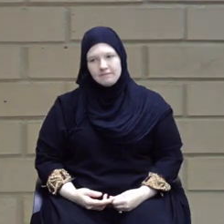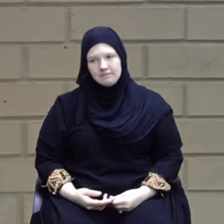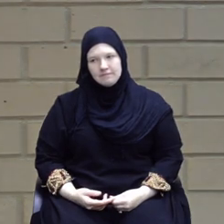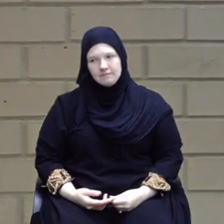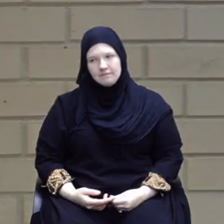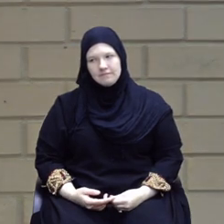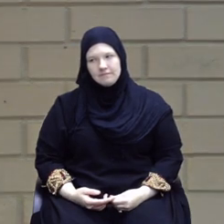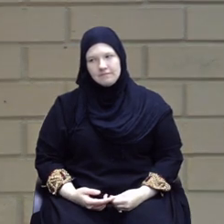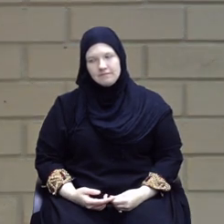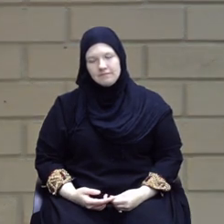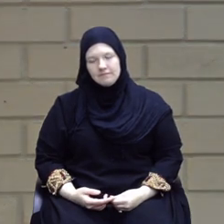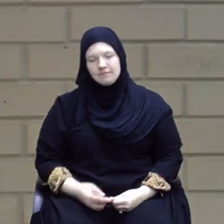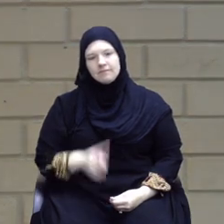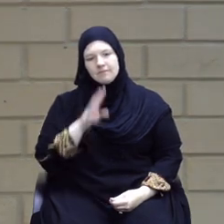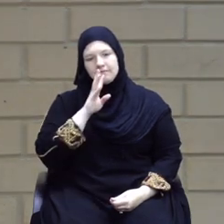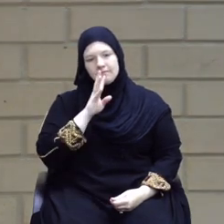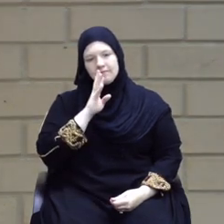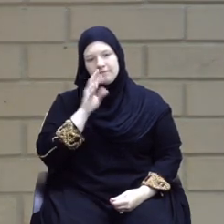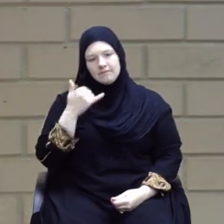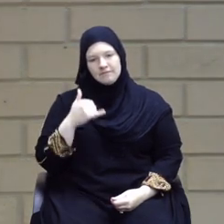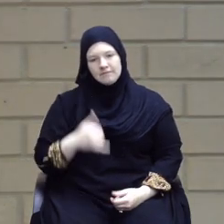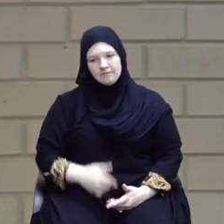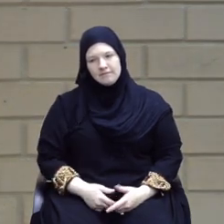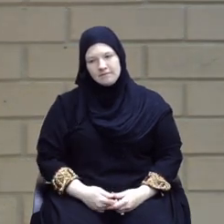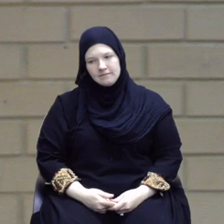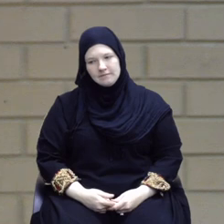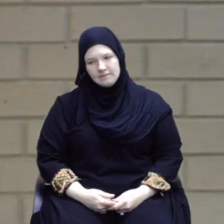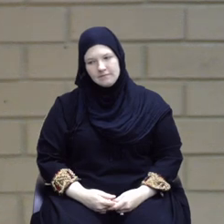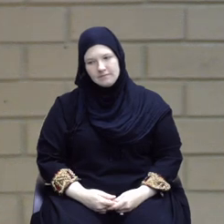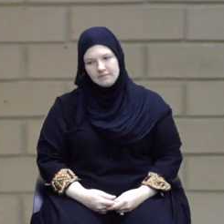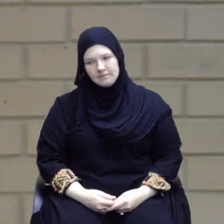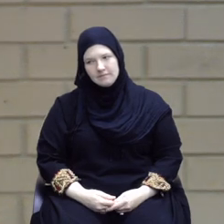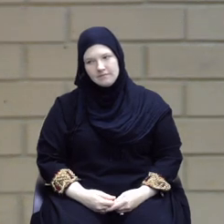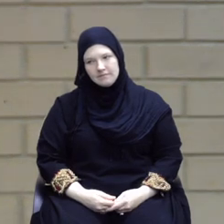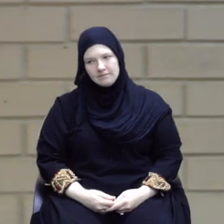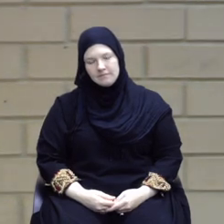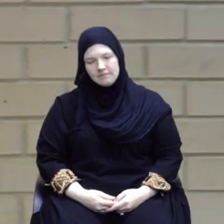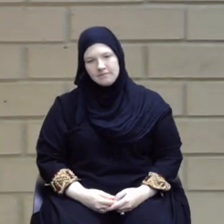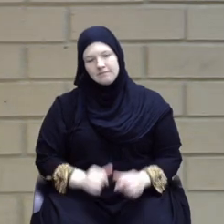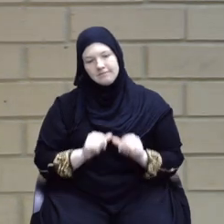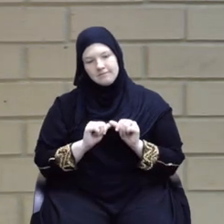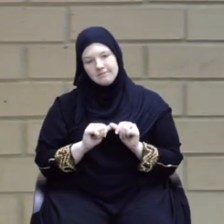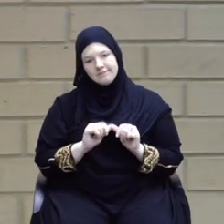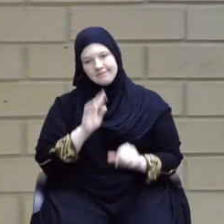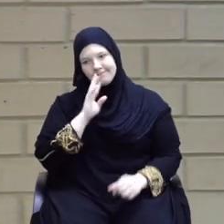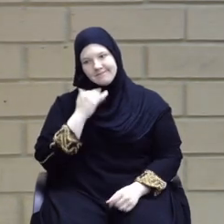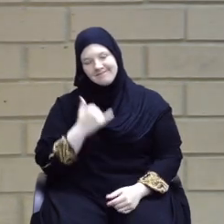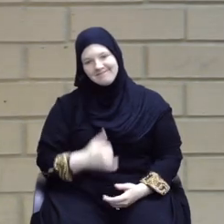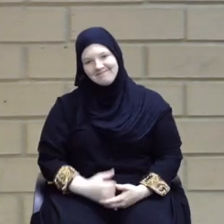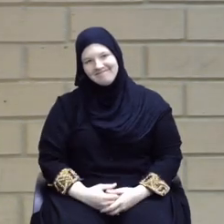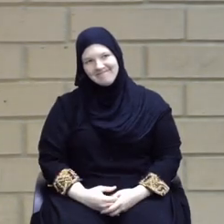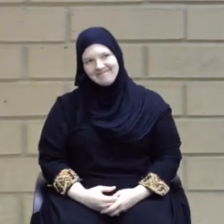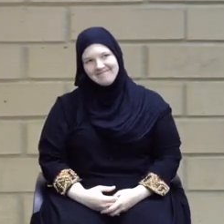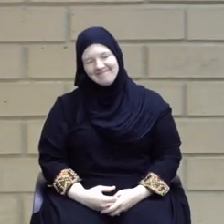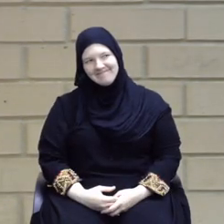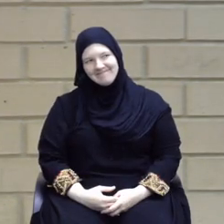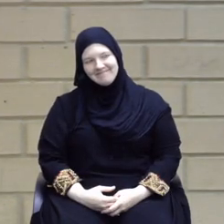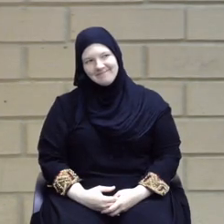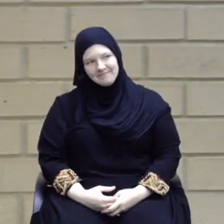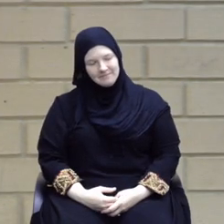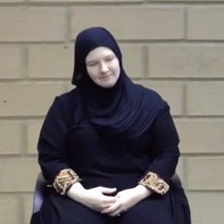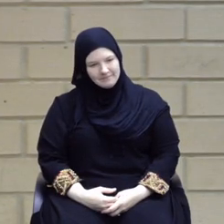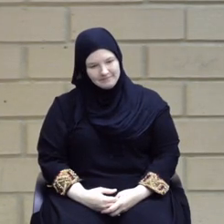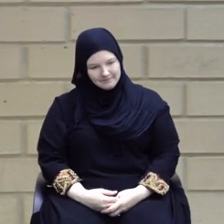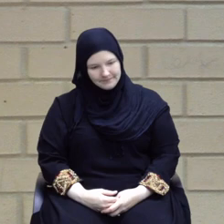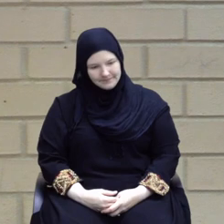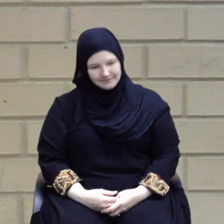تَحْسَبُوهُ شَرًّا لَكُمْ بَلْ هُوَ خَيْرٌ لَكُمْ لكل امرئ منهم ما اكتسب من الإثم والذي تولى كبره